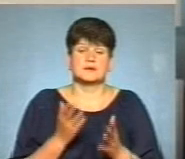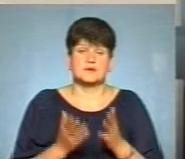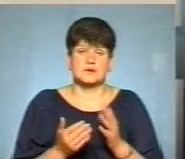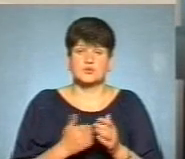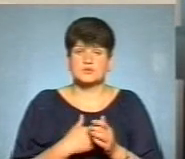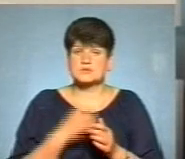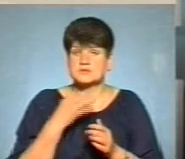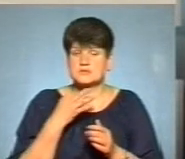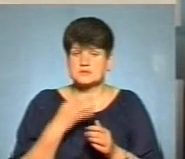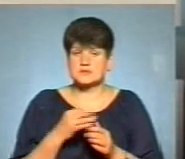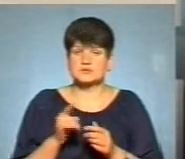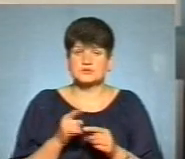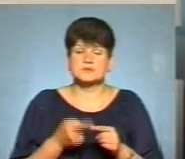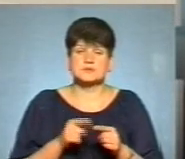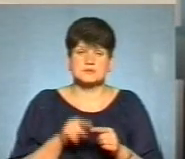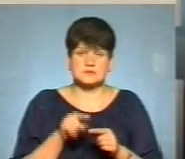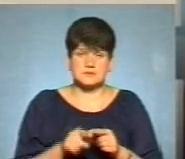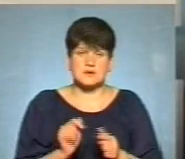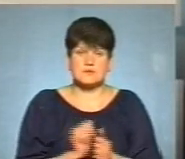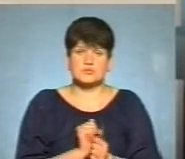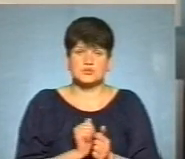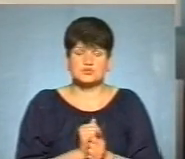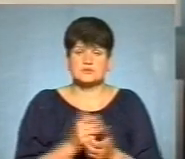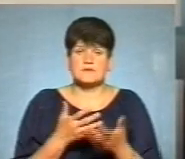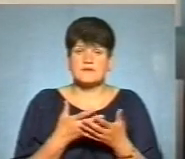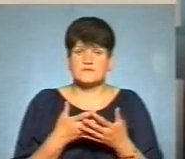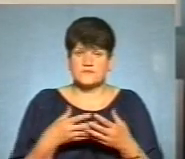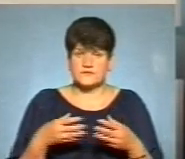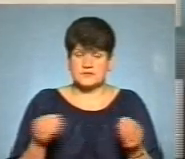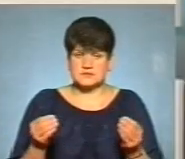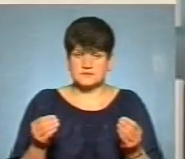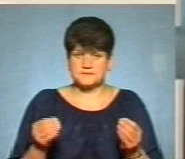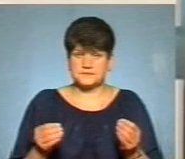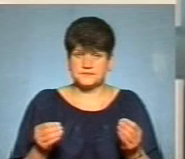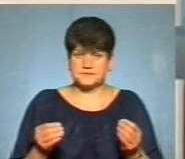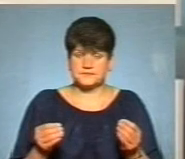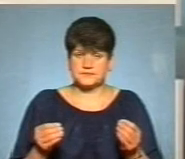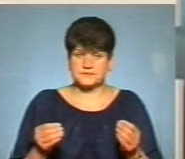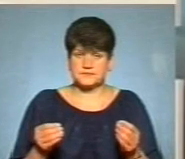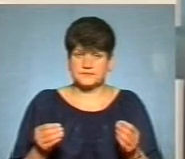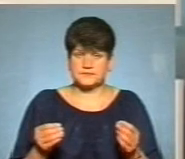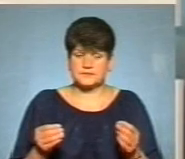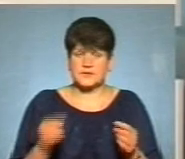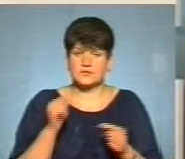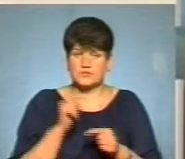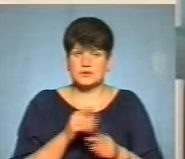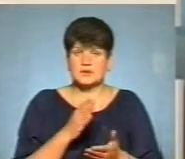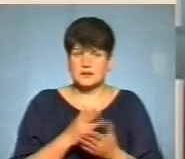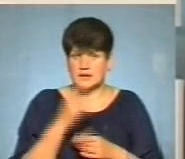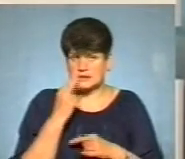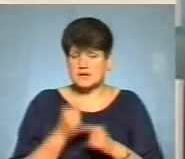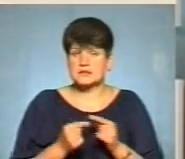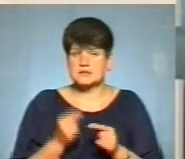хочу сказати, що ось така посушлива весна, ось в нас вона є традиційною,